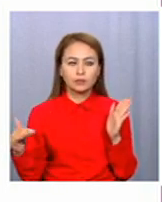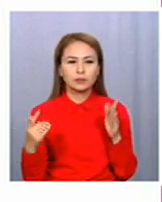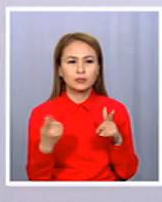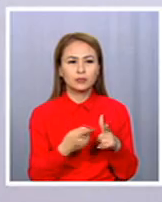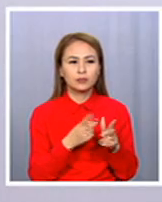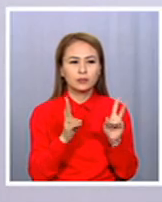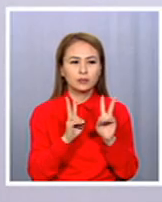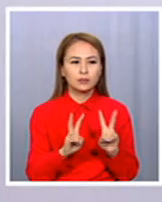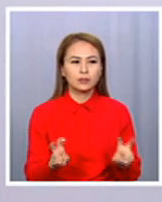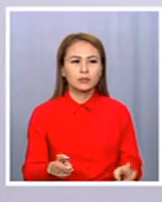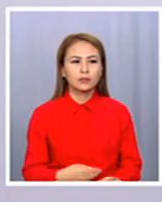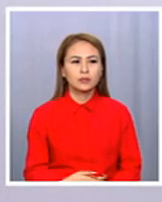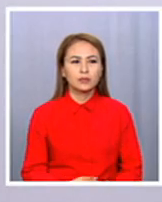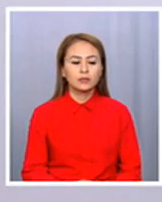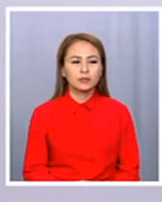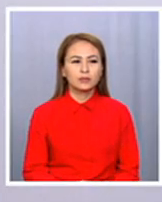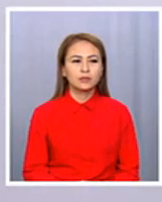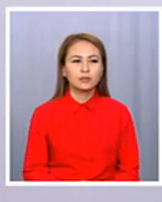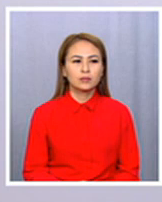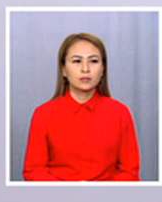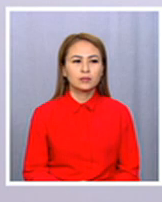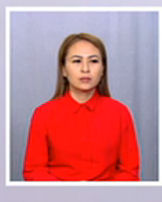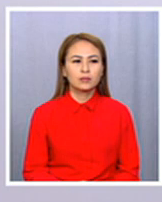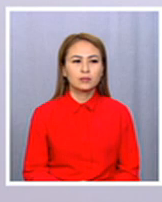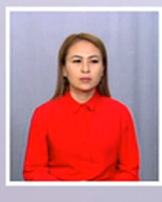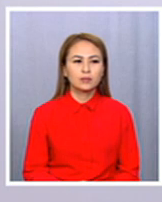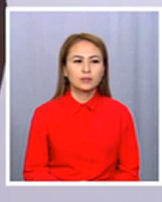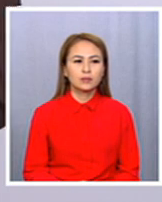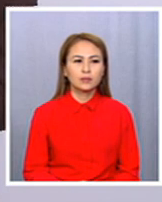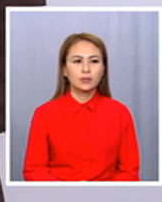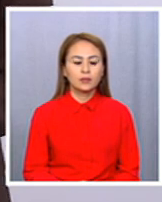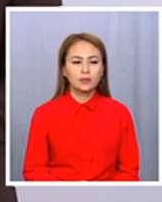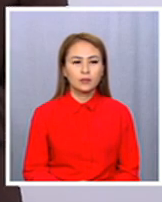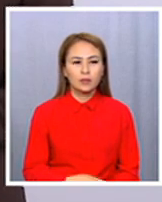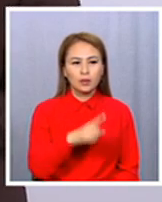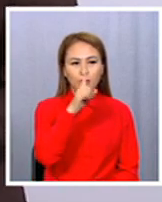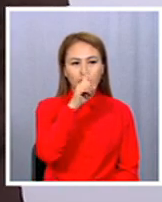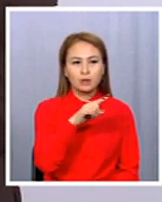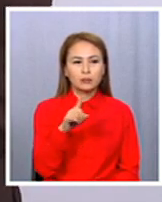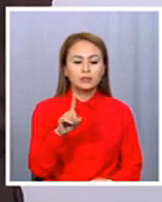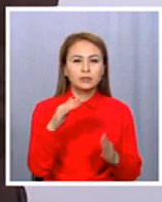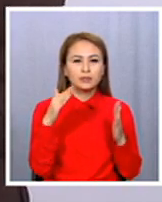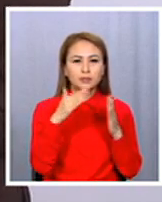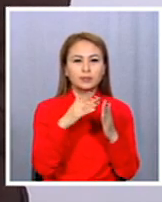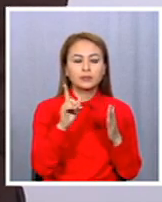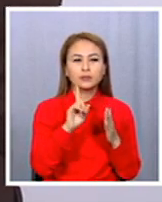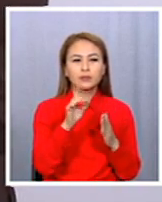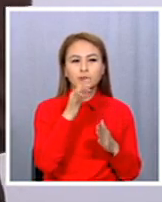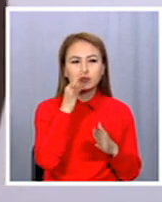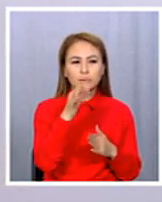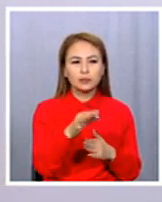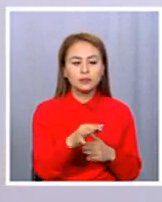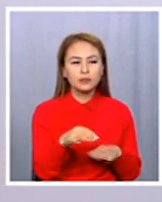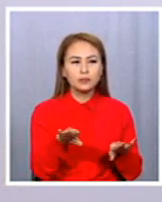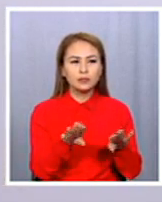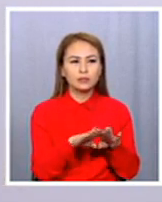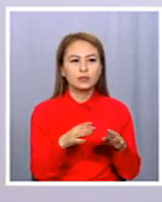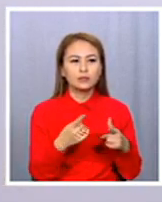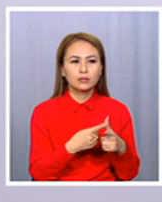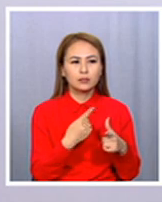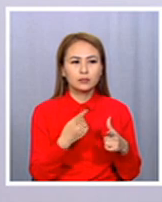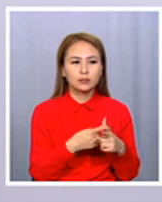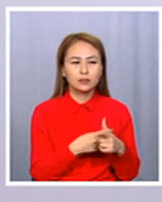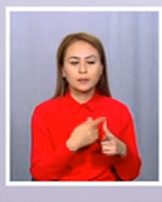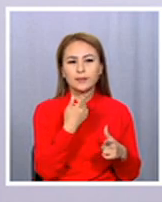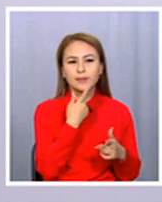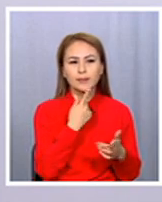аталады. Келесі сұрақ болар, бұрыштың төбесі деп нені айтады? Назар аударайық болар, бұл жердегі төбе дегеніміз мына қызылмен